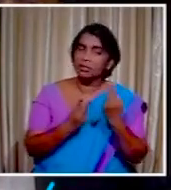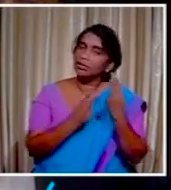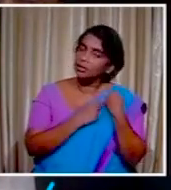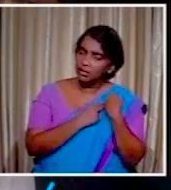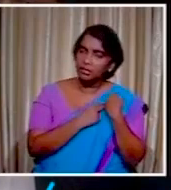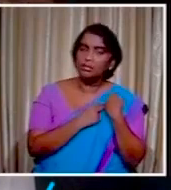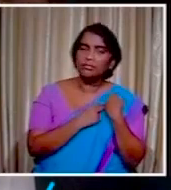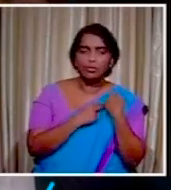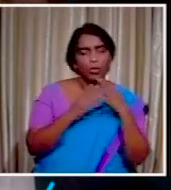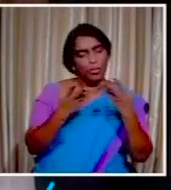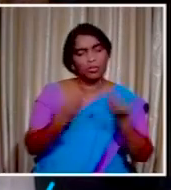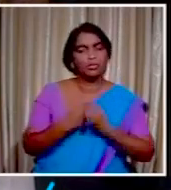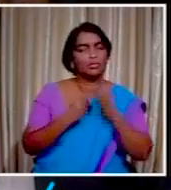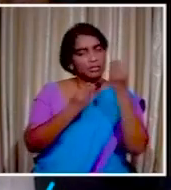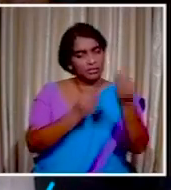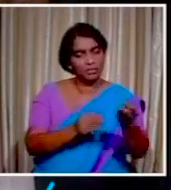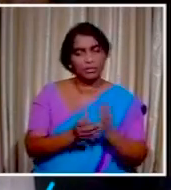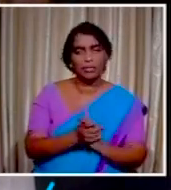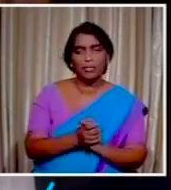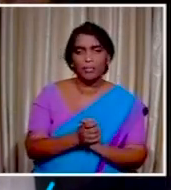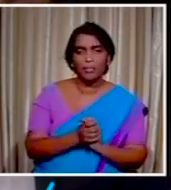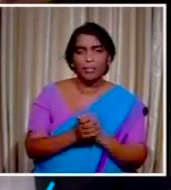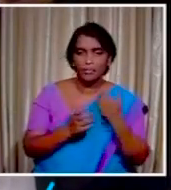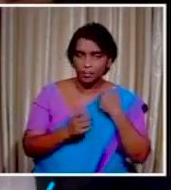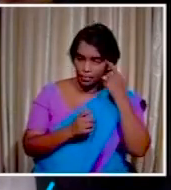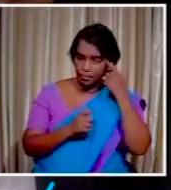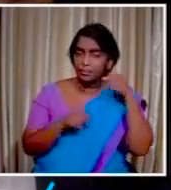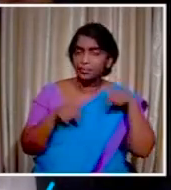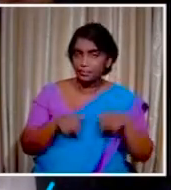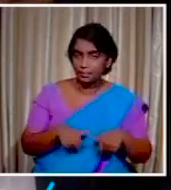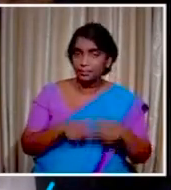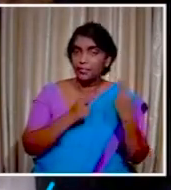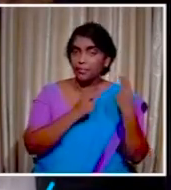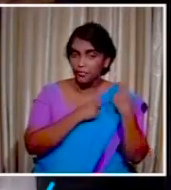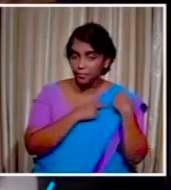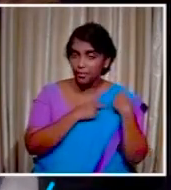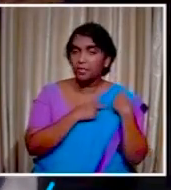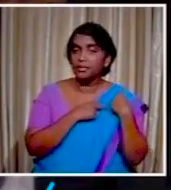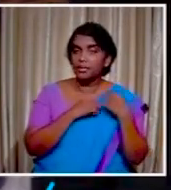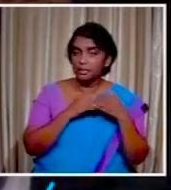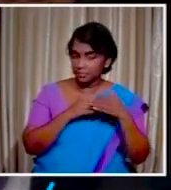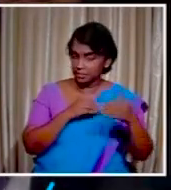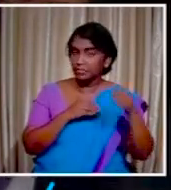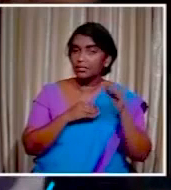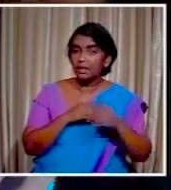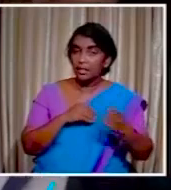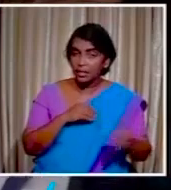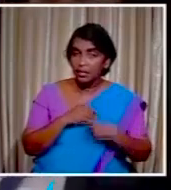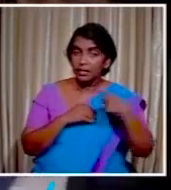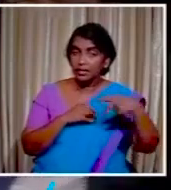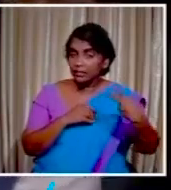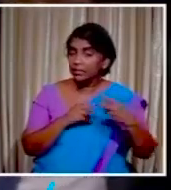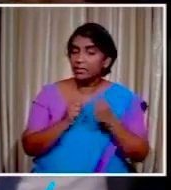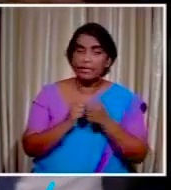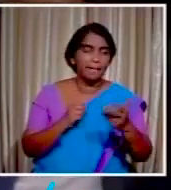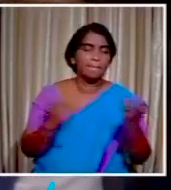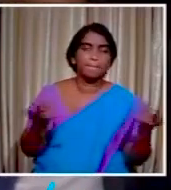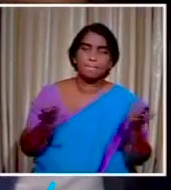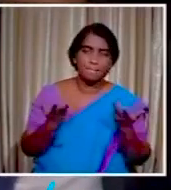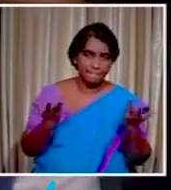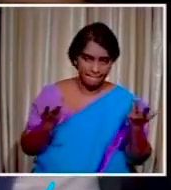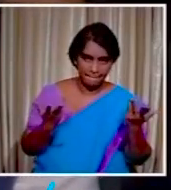නම් ඕන එක්කෙනෙක්ට බාර ගන්න කියලා. මොකද අපි දන්නවා මේක බාර ගන්නකට ඒක දවසකින් දෙකකින් කරන්න පුළුවන් දෙයක් නෙවෙයි කියන